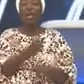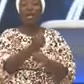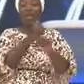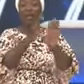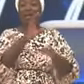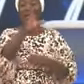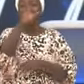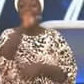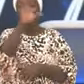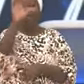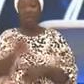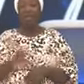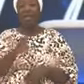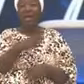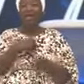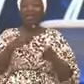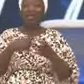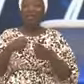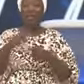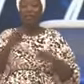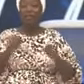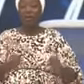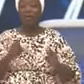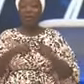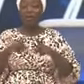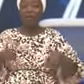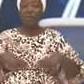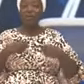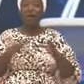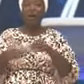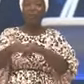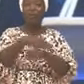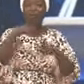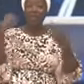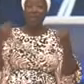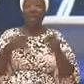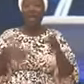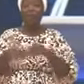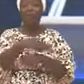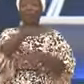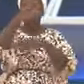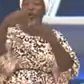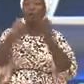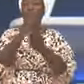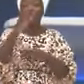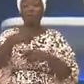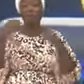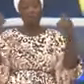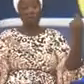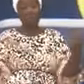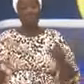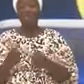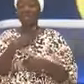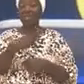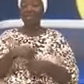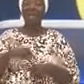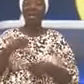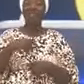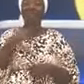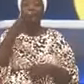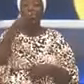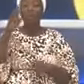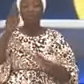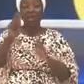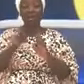puissance vie au dessus du péché au dessus de toutes les faiblesses et les défauts du passé la puissance